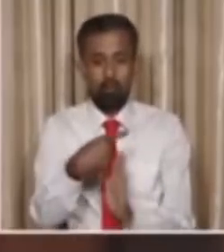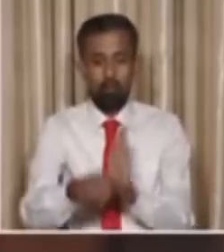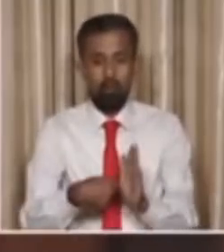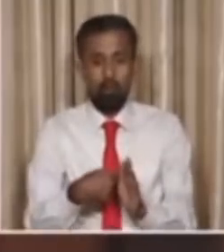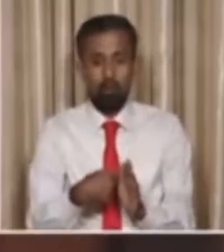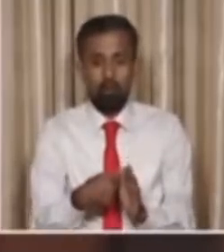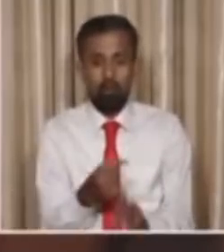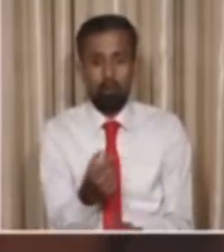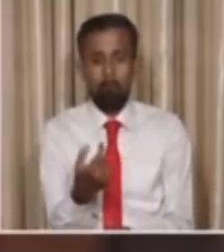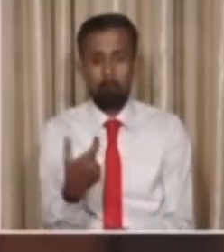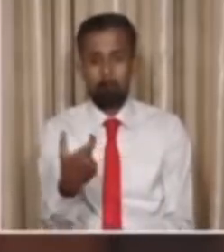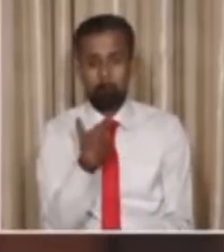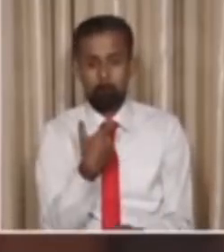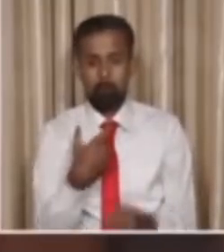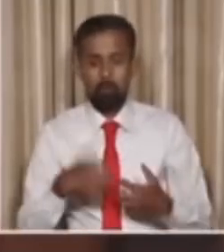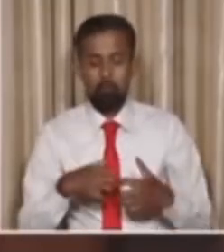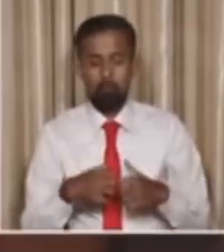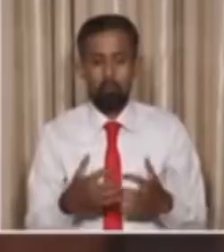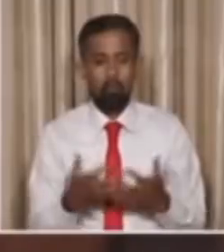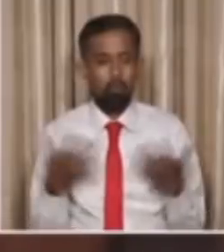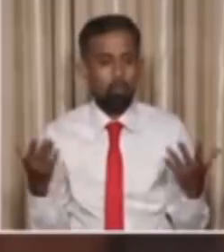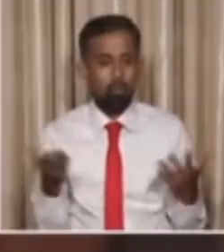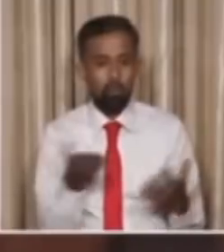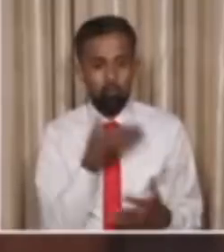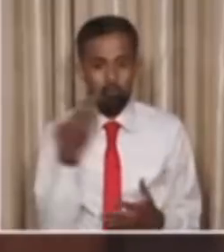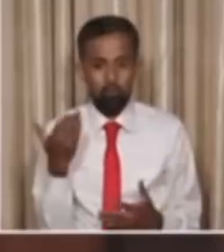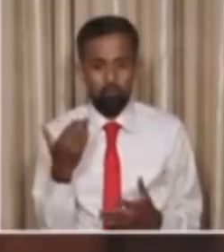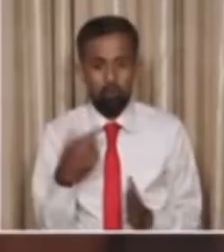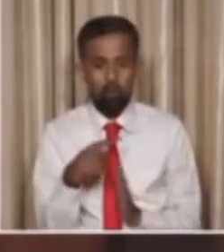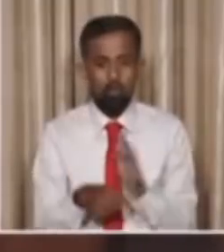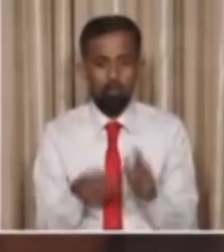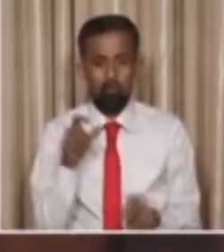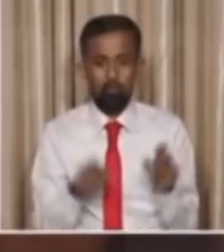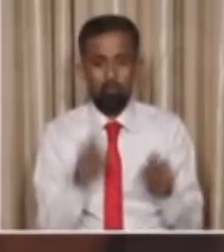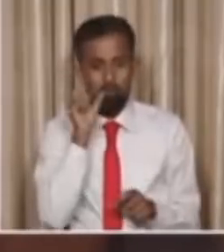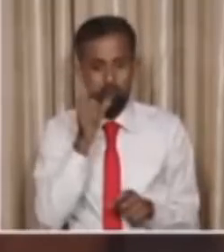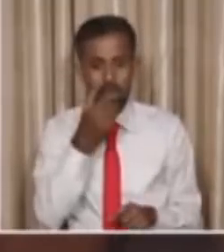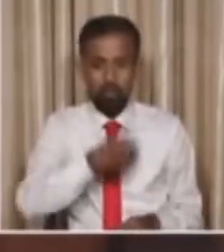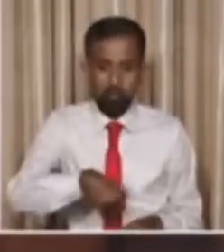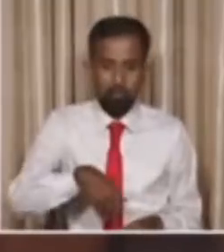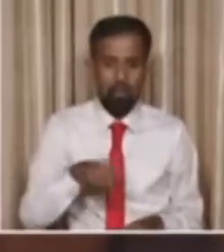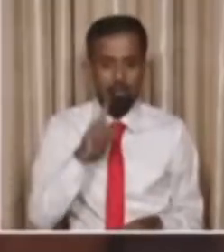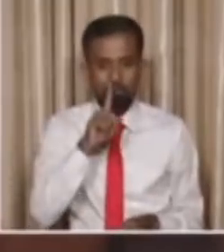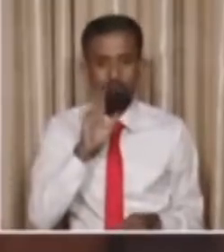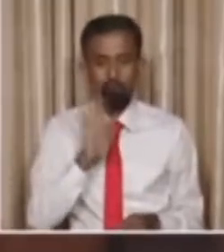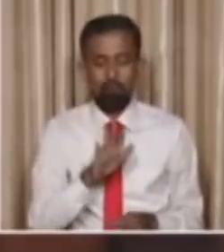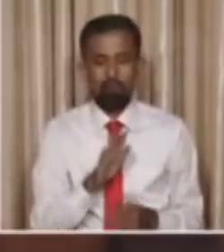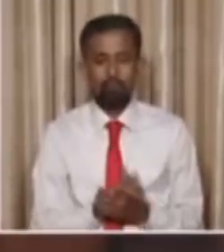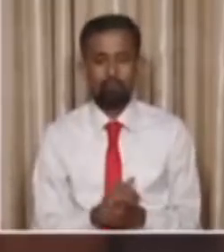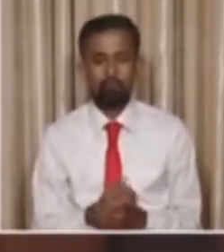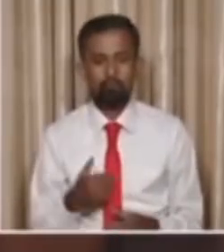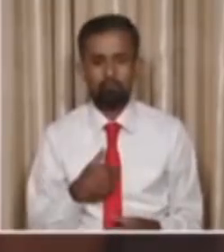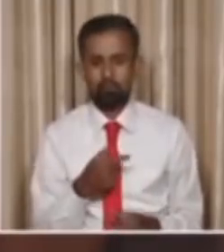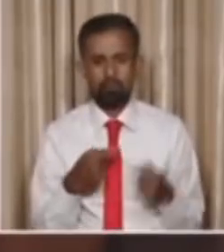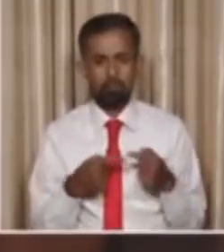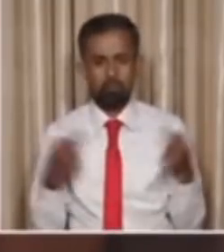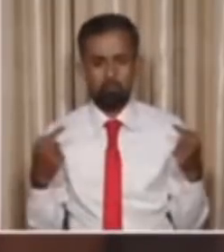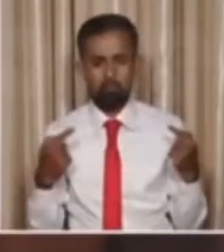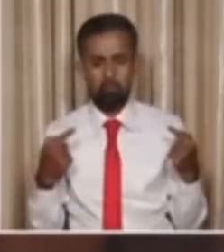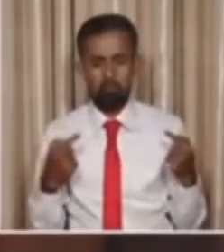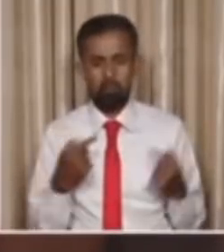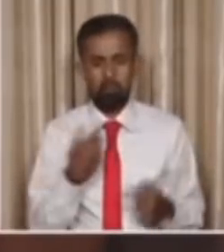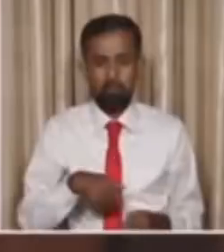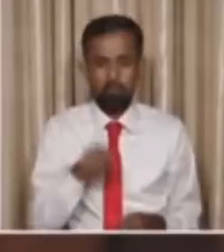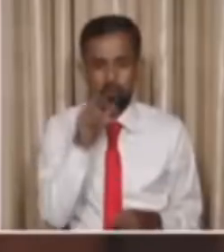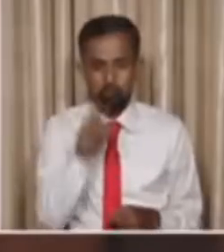ඒක බෑඩුනොත් මේක විශාල අර්බුදයක් ඇති වෙන්න පුළුවන් මොකද ලංකාවේ මිනිස්සුන්ට දැනට බලන්න තියෙන ක්‍රිකට් පමණයි ඒ වගේම තමයි මම ඉතාමත්ම විරුද්ධයි ක්‍රිකට් ක්‍රීඩකයන්ව